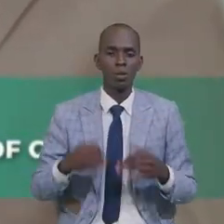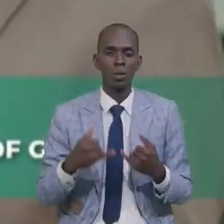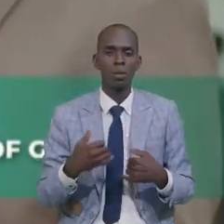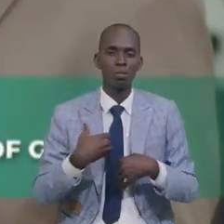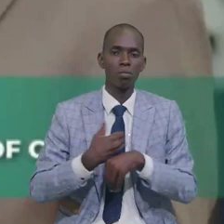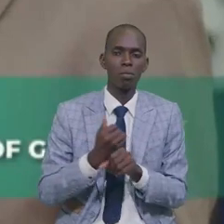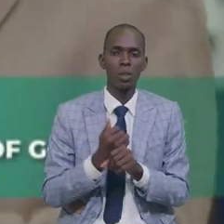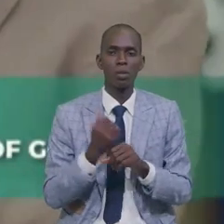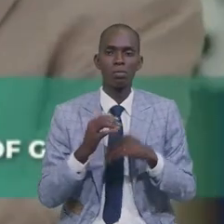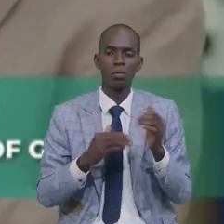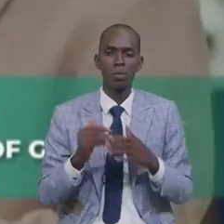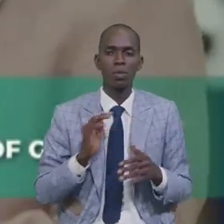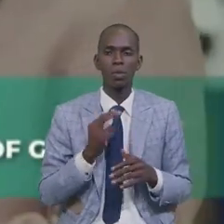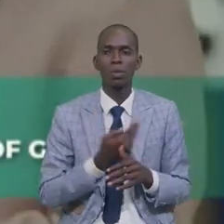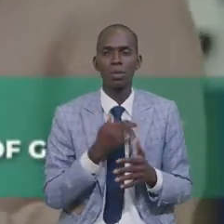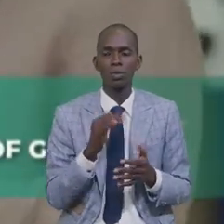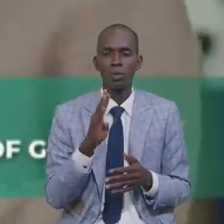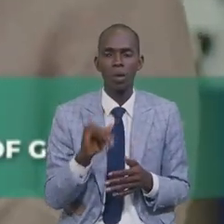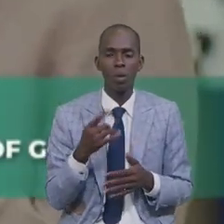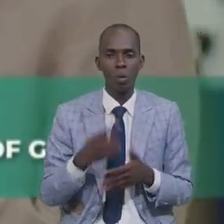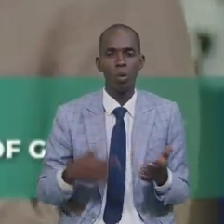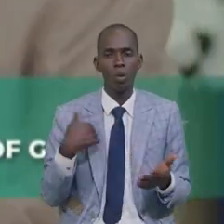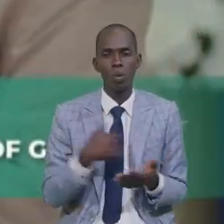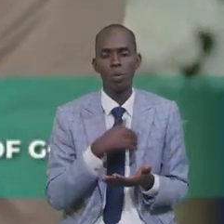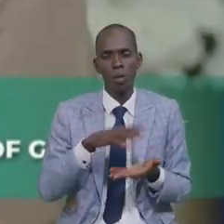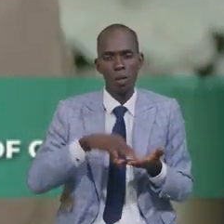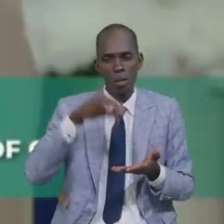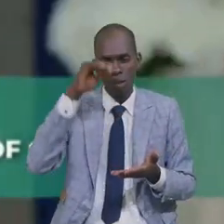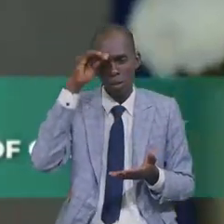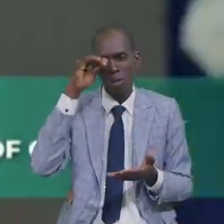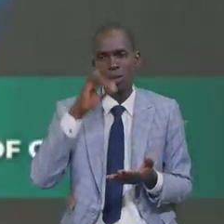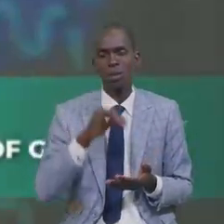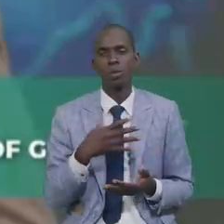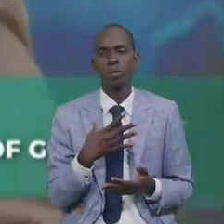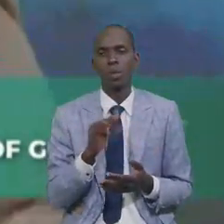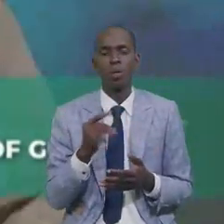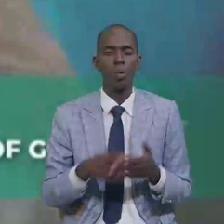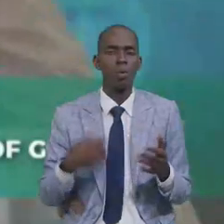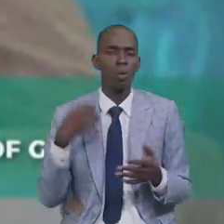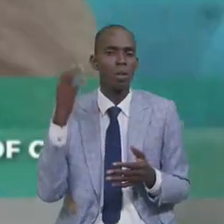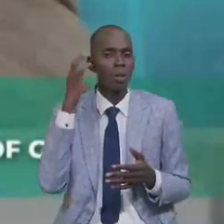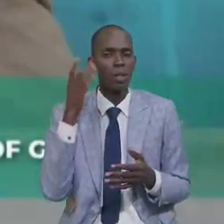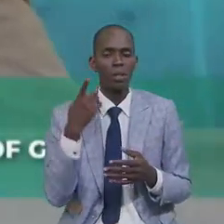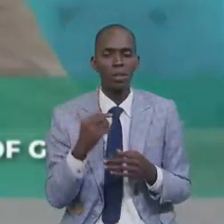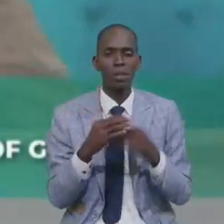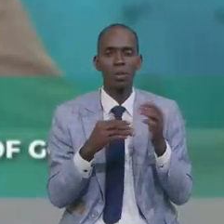modèle par ce que nous apprenons, par ce que nous utilisons dans ce que nous